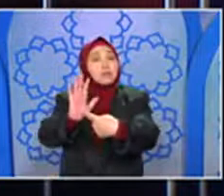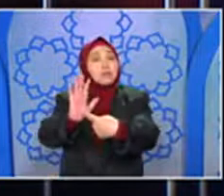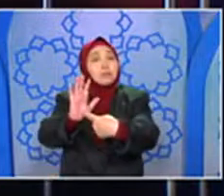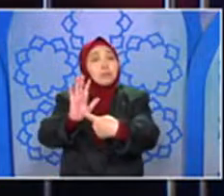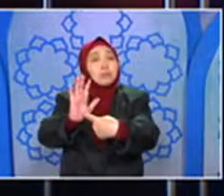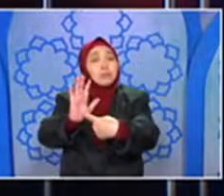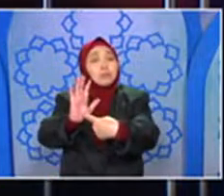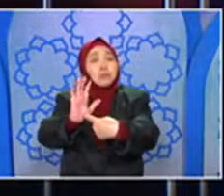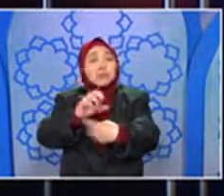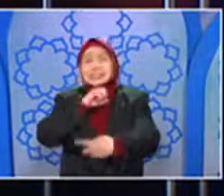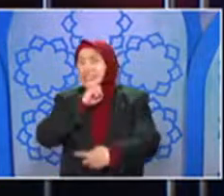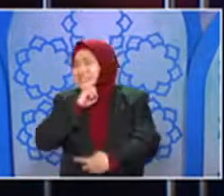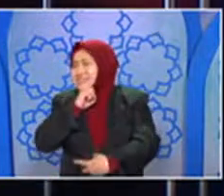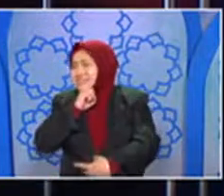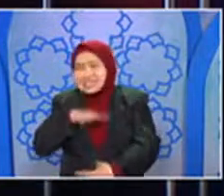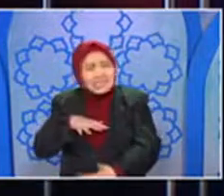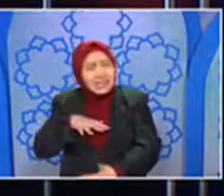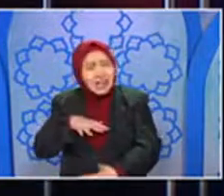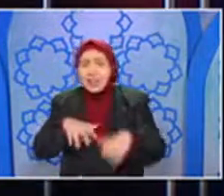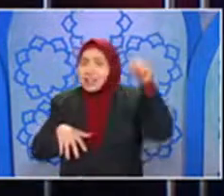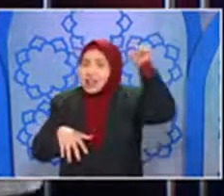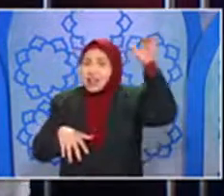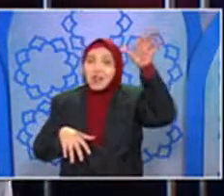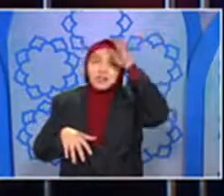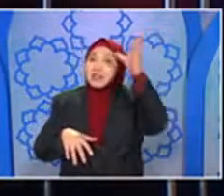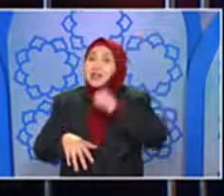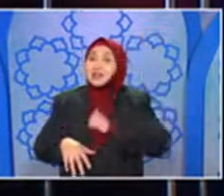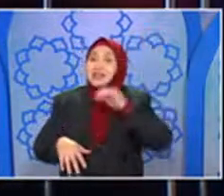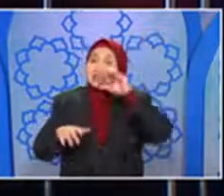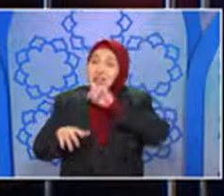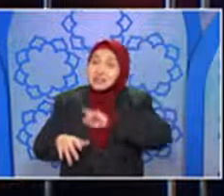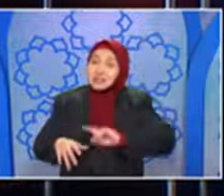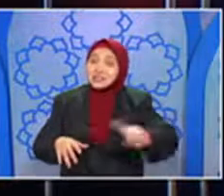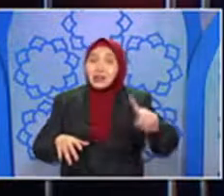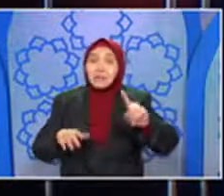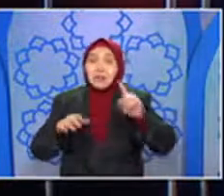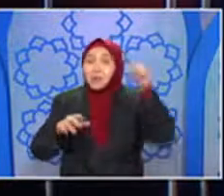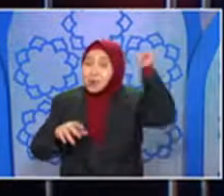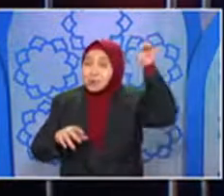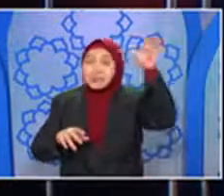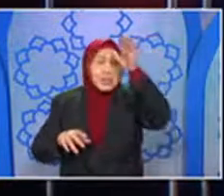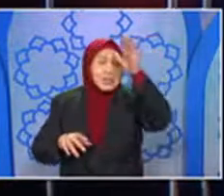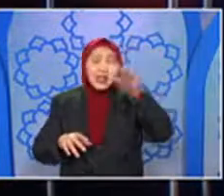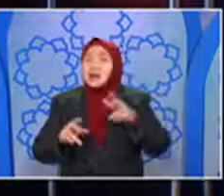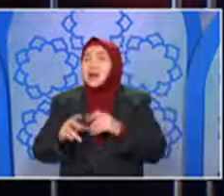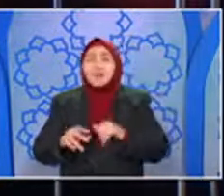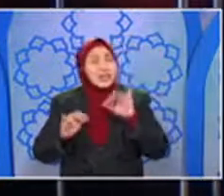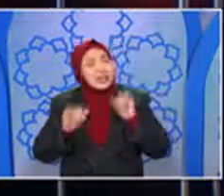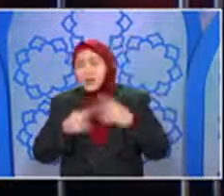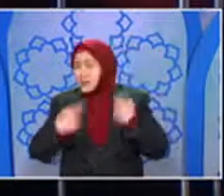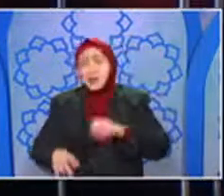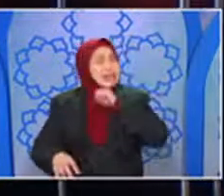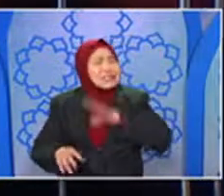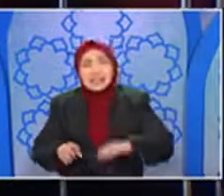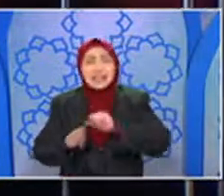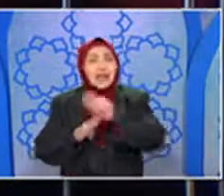manusia akan memperlihatkan penyesalan yang kafir dan juga yang mukmin. Ustaz, yang kafir memang sudah menyesal, dia akan menyesal dekat akhirat